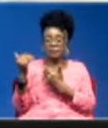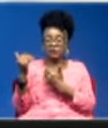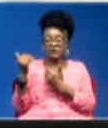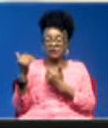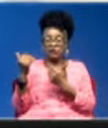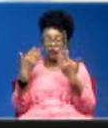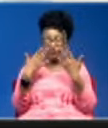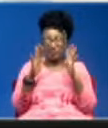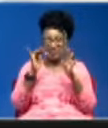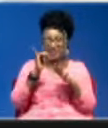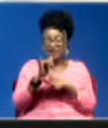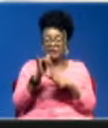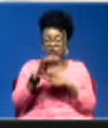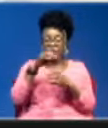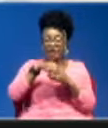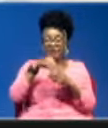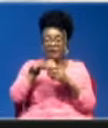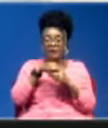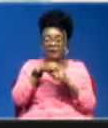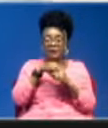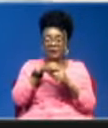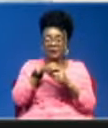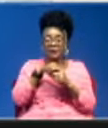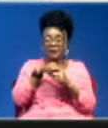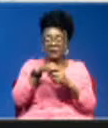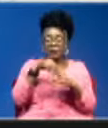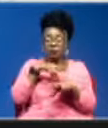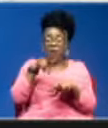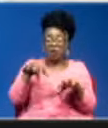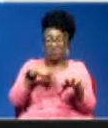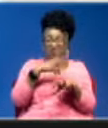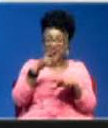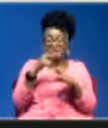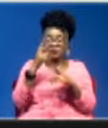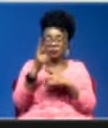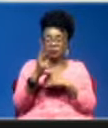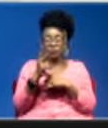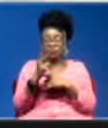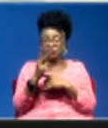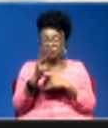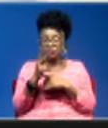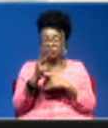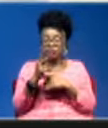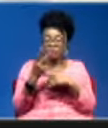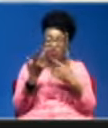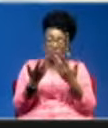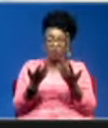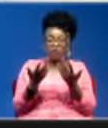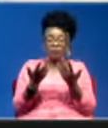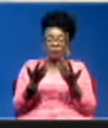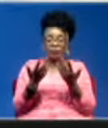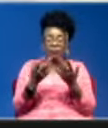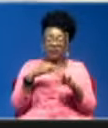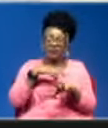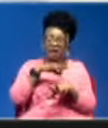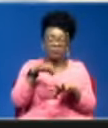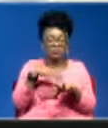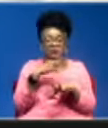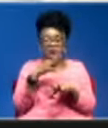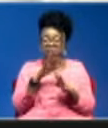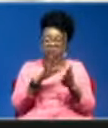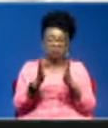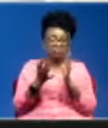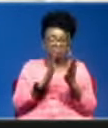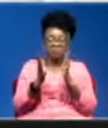mbio hizo kwa muda wa dakika wa saa mbili na dakika mbili ama dakika tatu hivi, kulingana